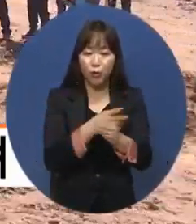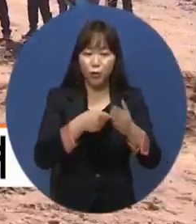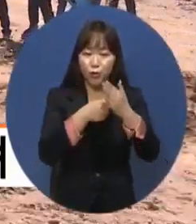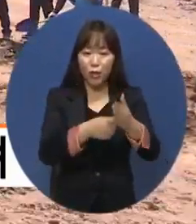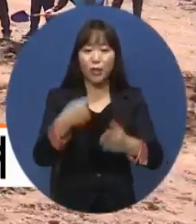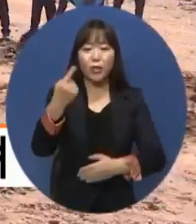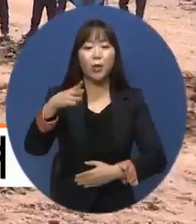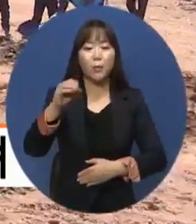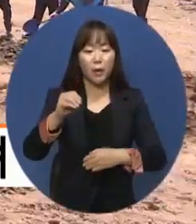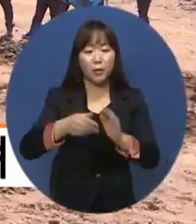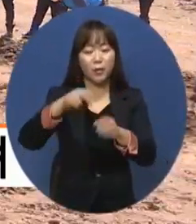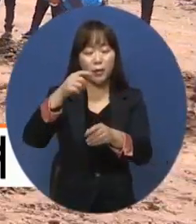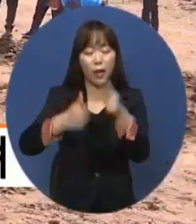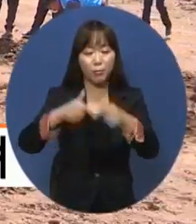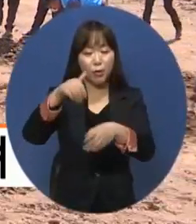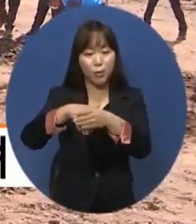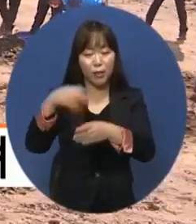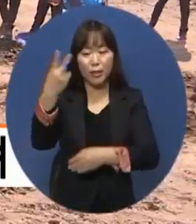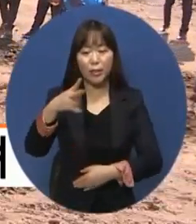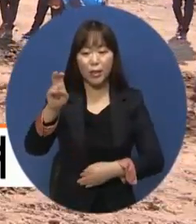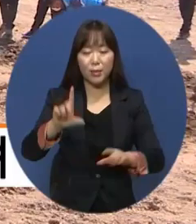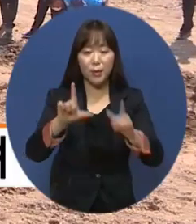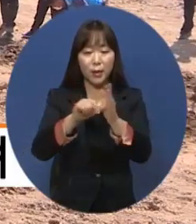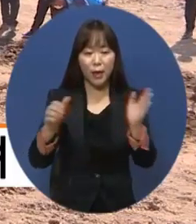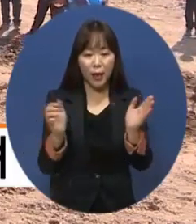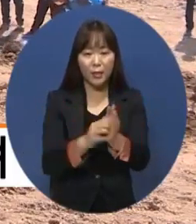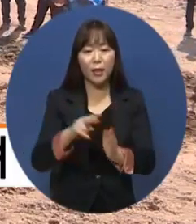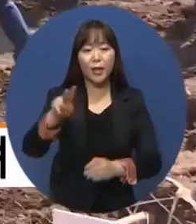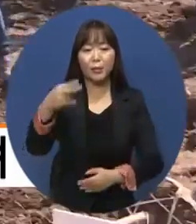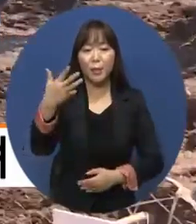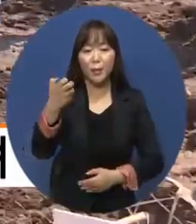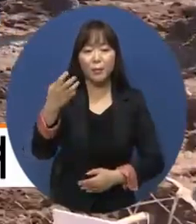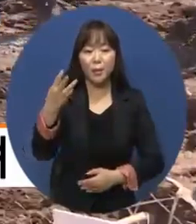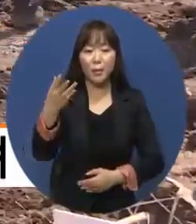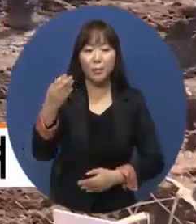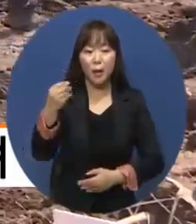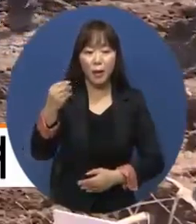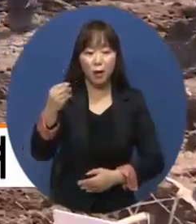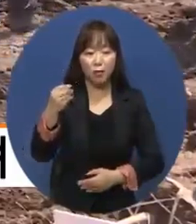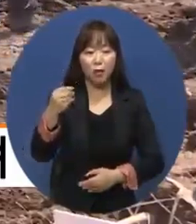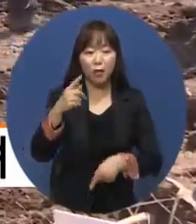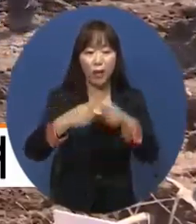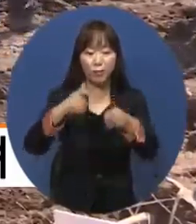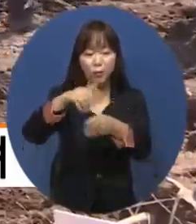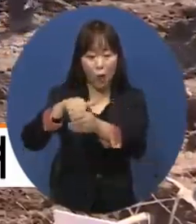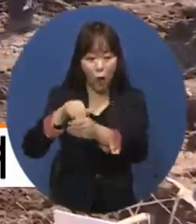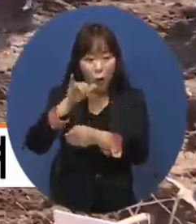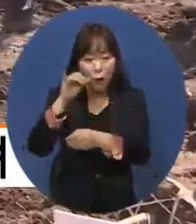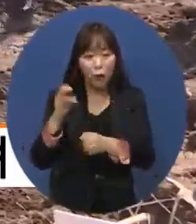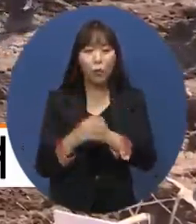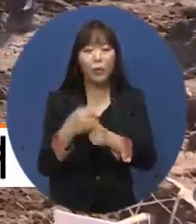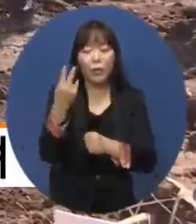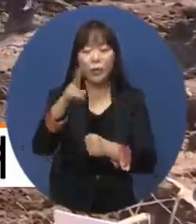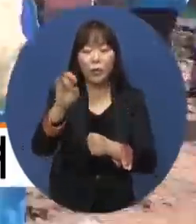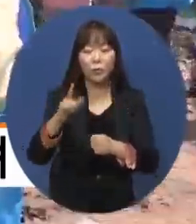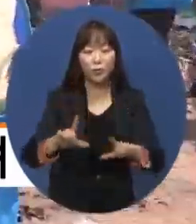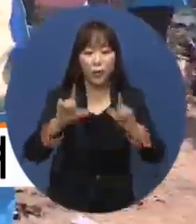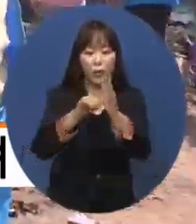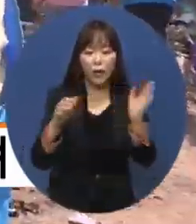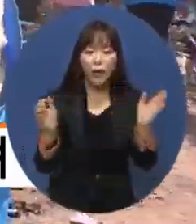나무심기 는 2020년까지 283 만주의 나무를 식재 했고 2026년 까지